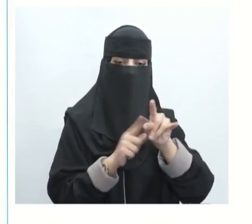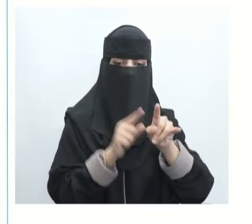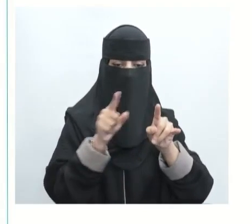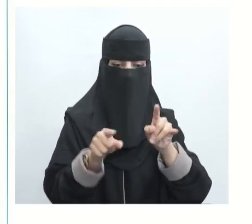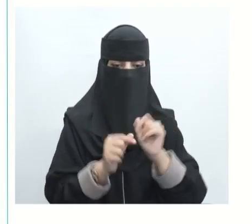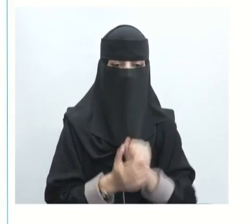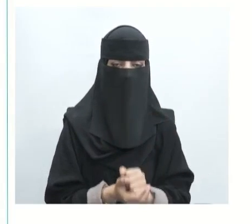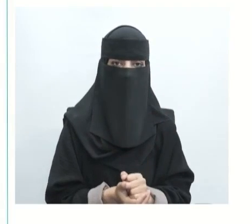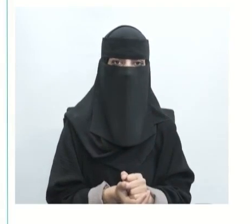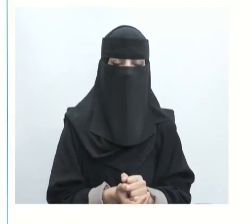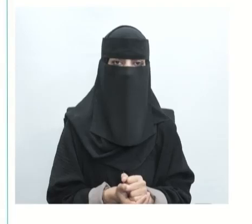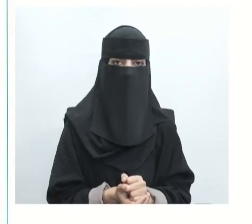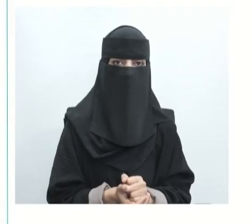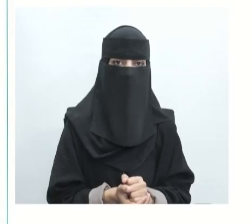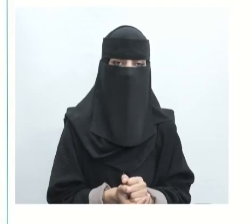ممتاز.